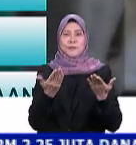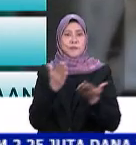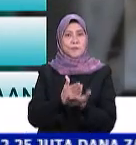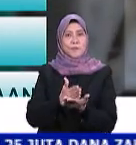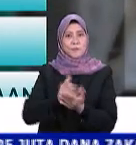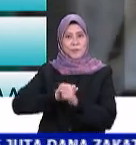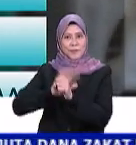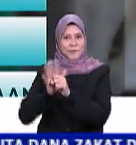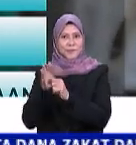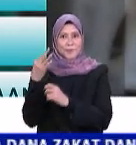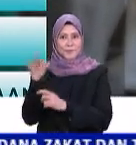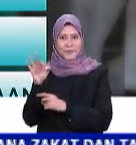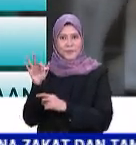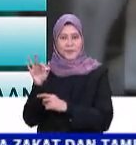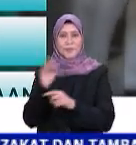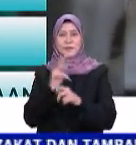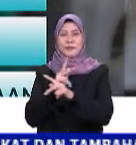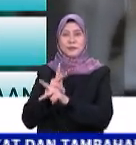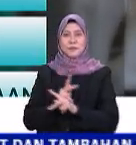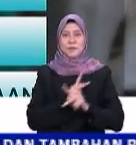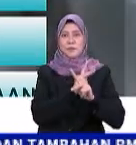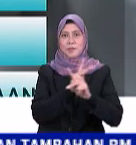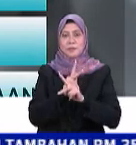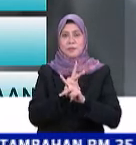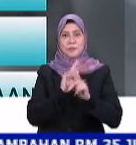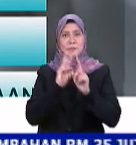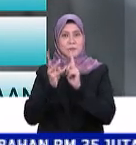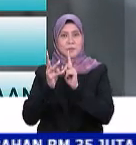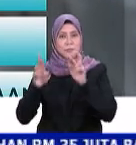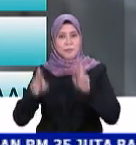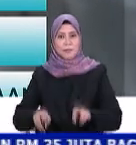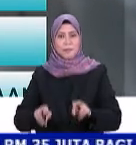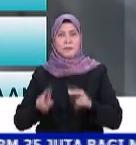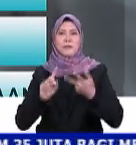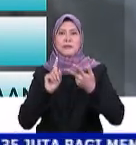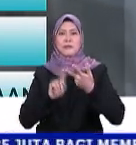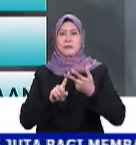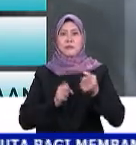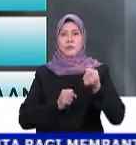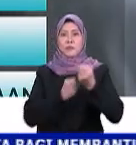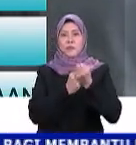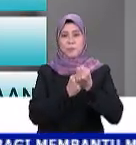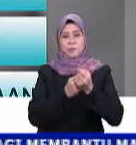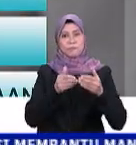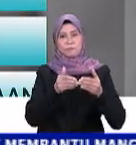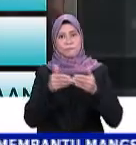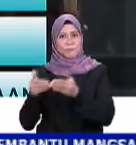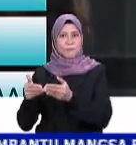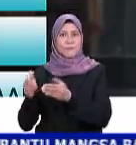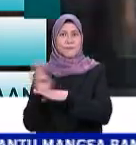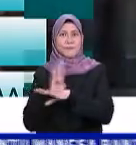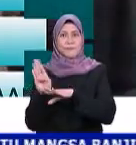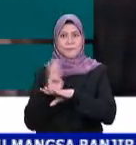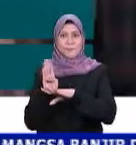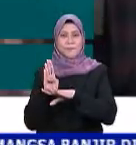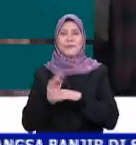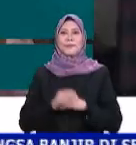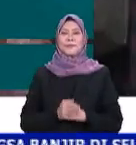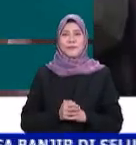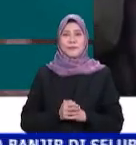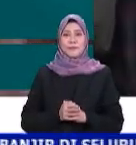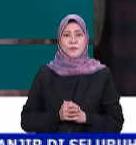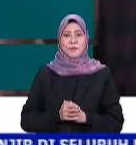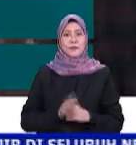wabak COVID-19, memelihara kebajikan rakyat dan menyokong kelangsungan perniagaan. Antara